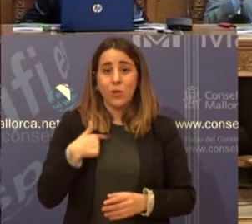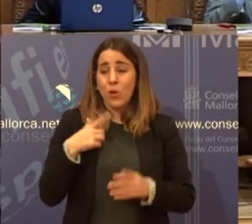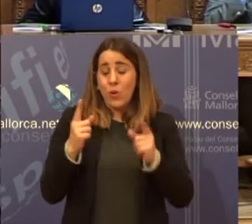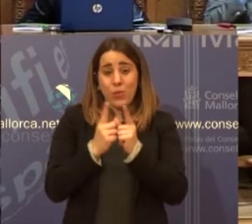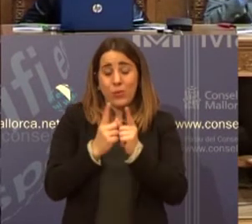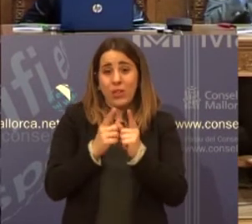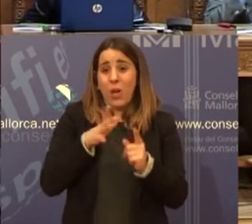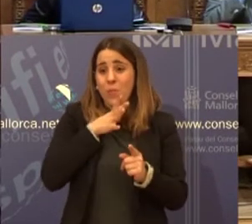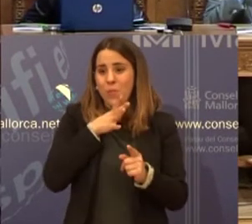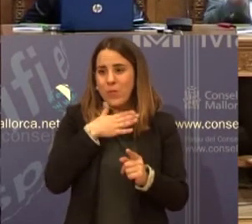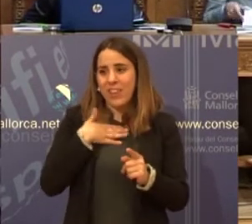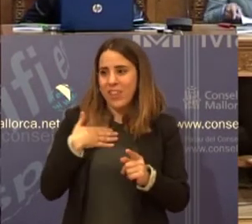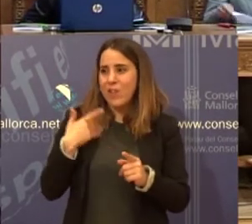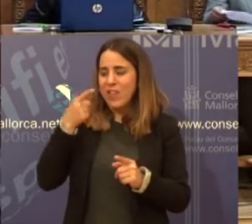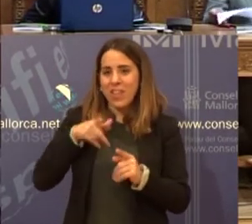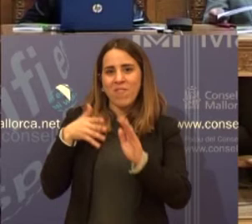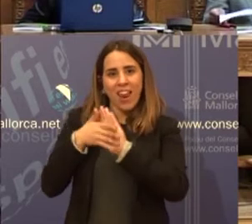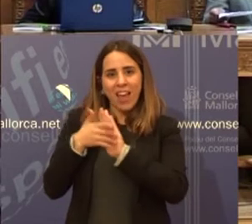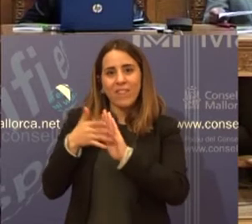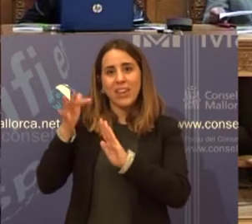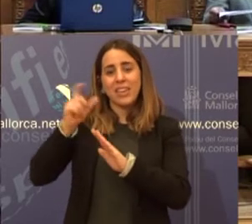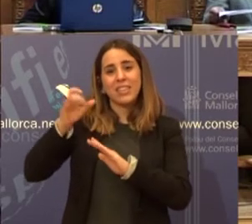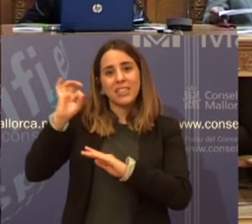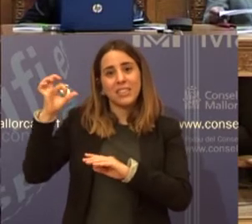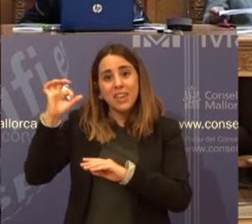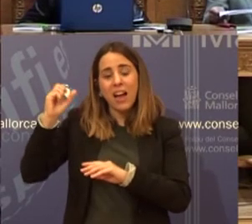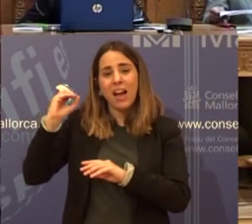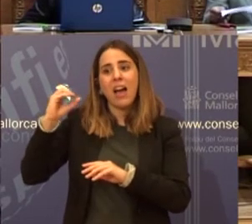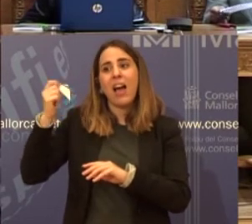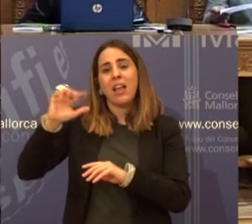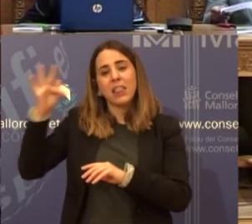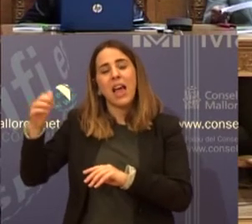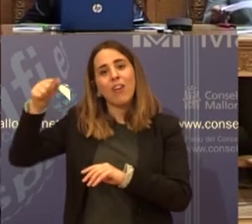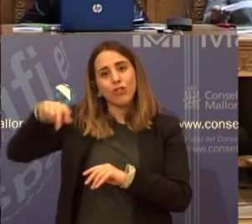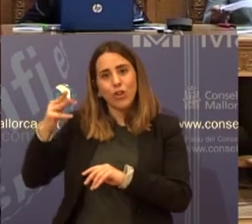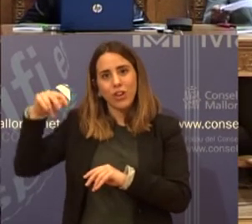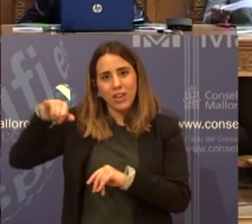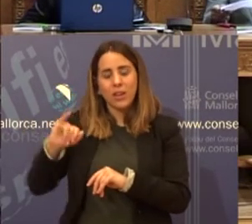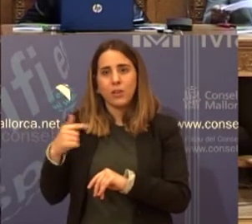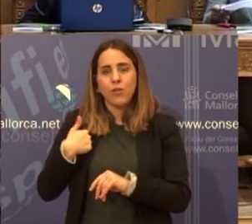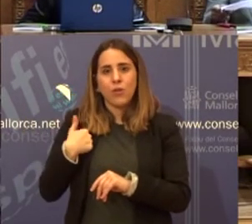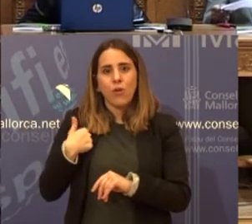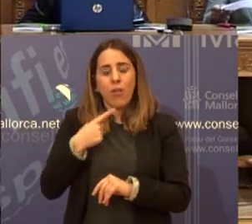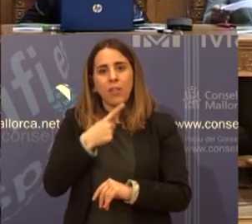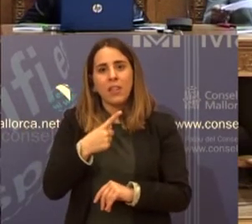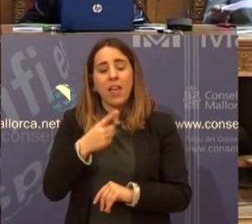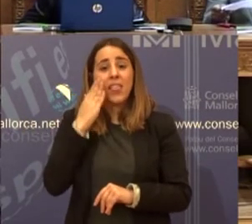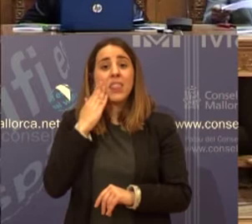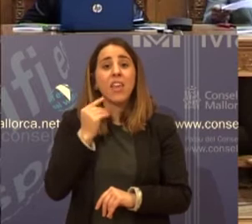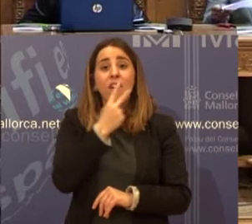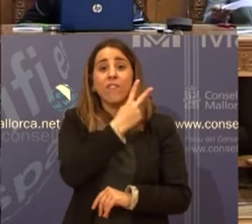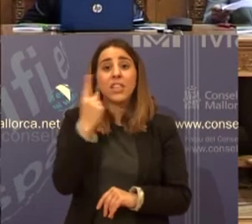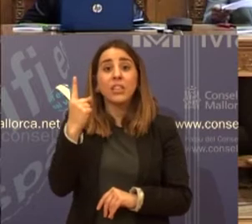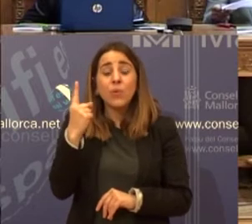Seré breu perquè m'agradaria que xerrés sobretot Natxisca i Antònia, però no volia oblidar que el dia 21 de maig